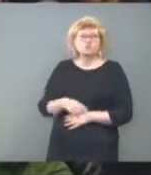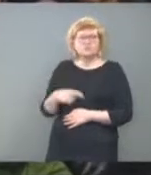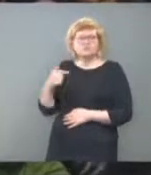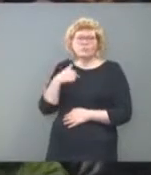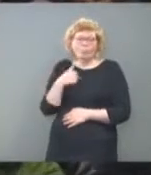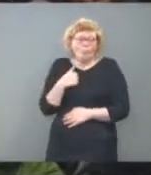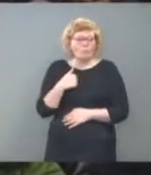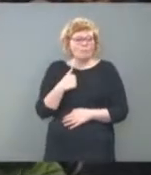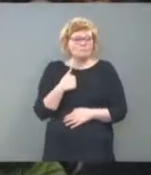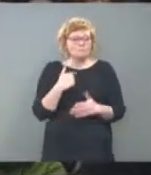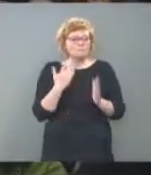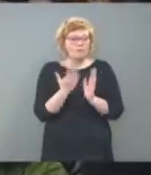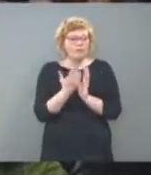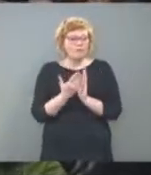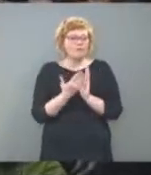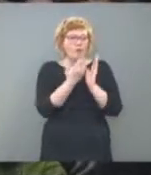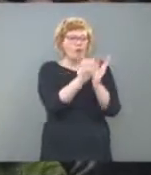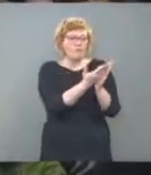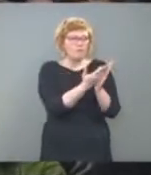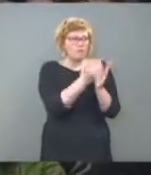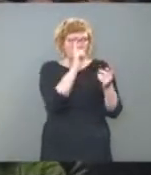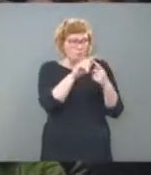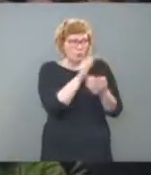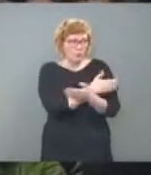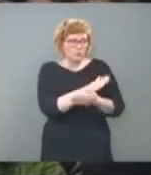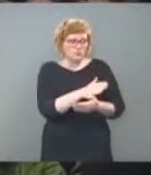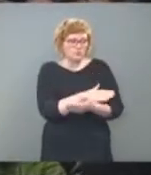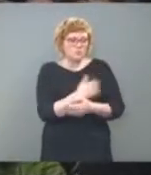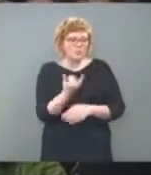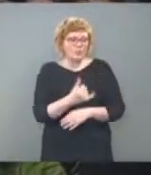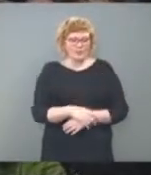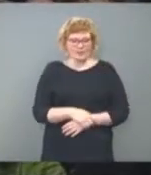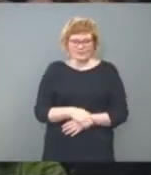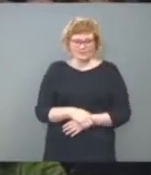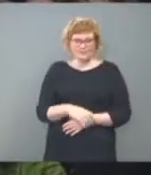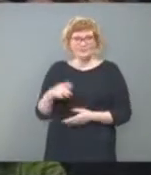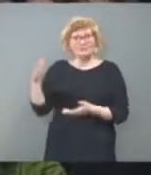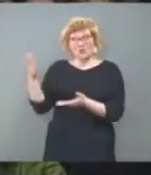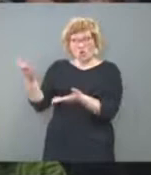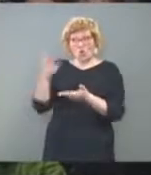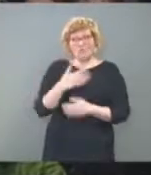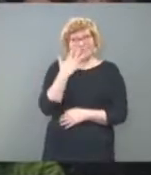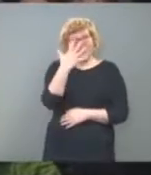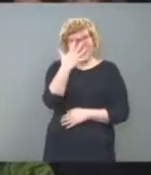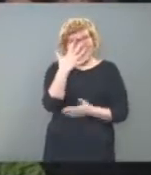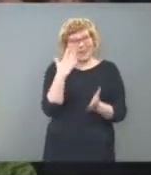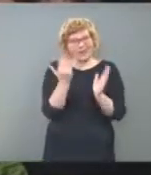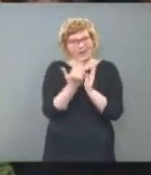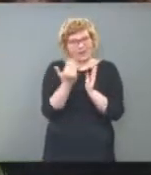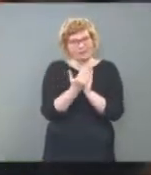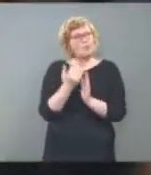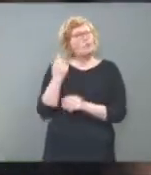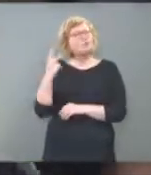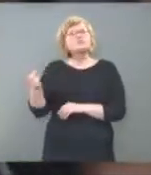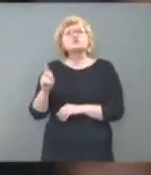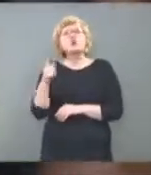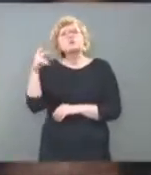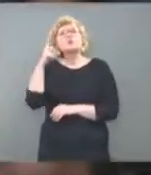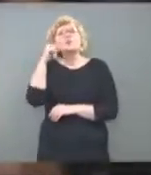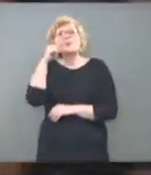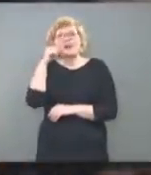aimer ou je sais pas quoi. Et elle m'a offert 5 bouquins. Bon, c'était pas les siens, ils étaient à son père. Mais